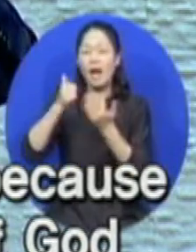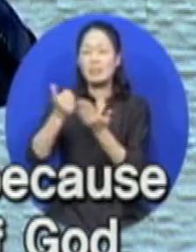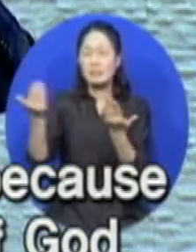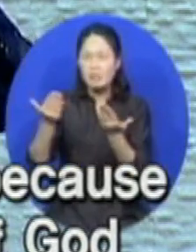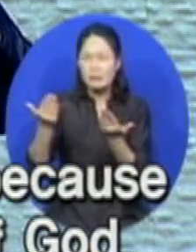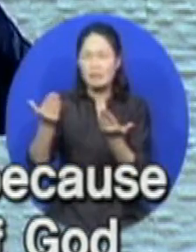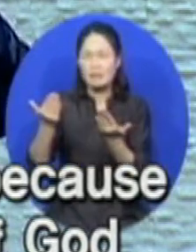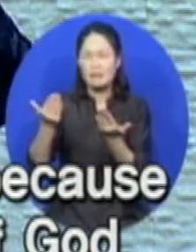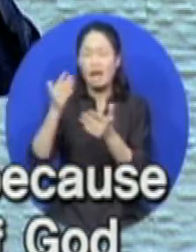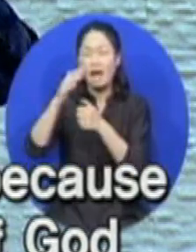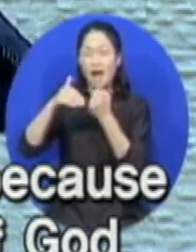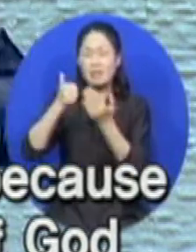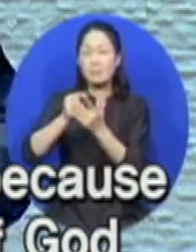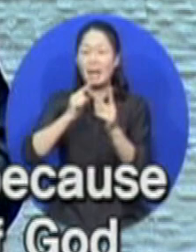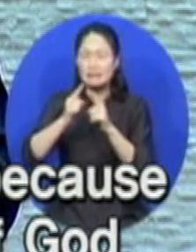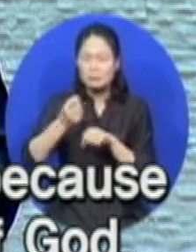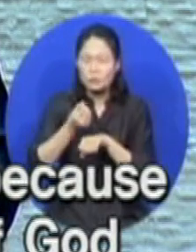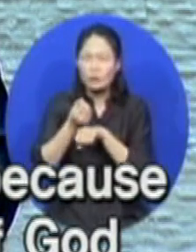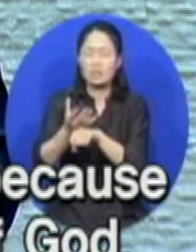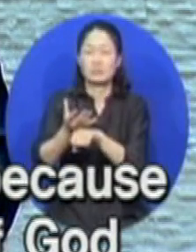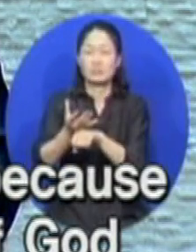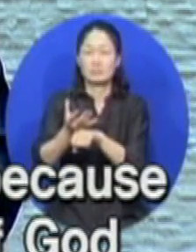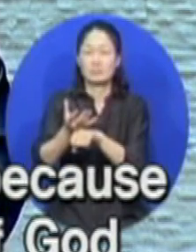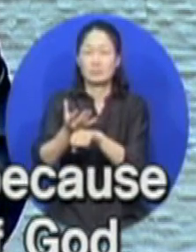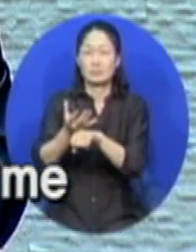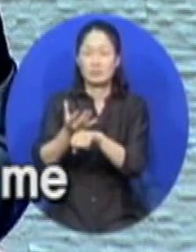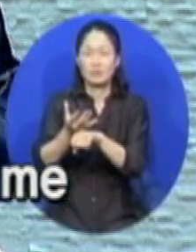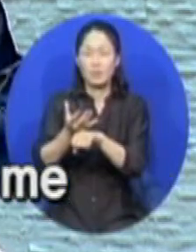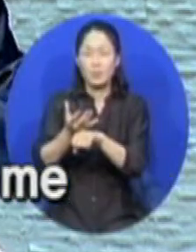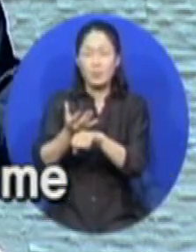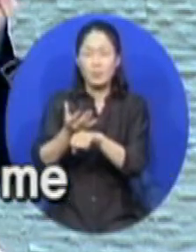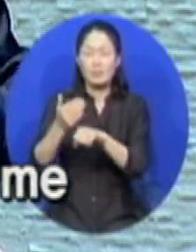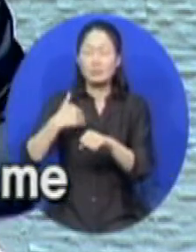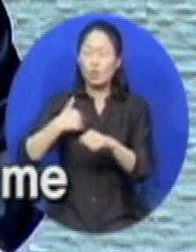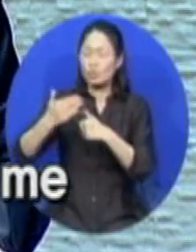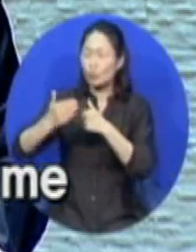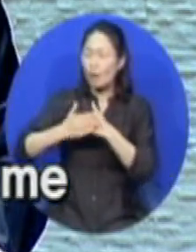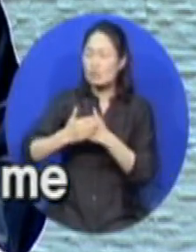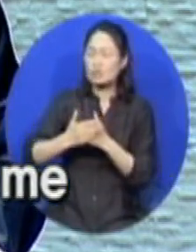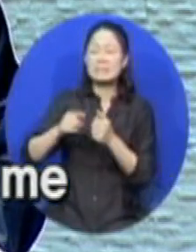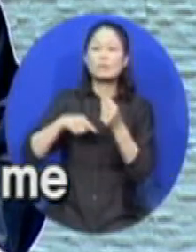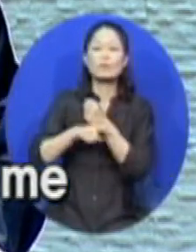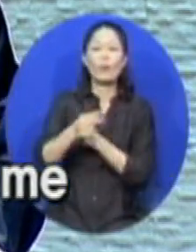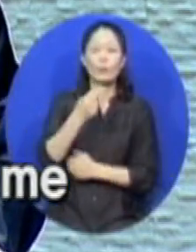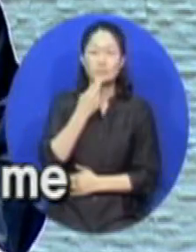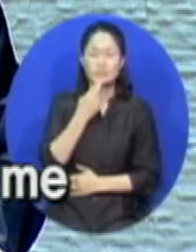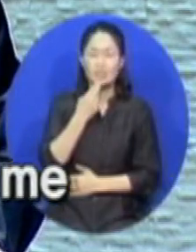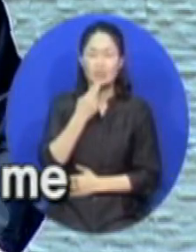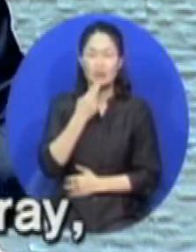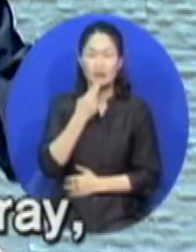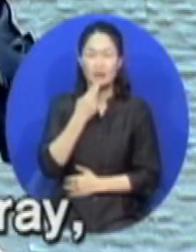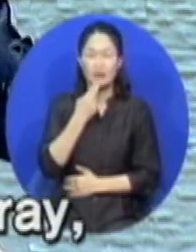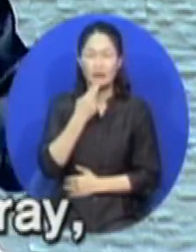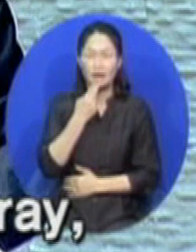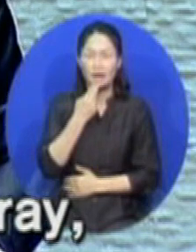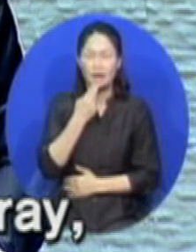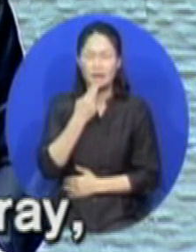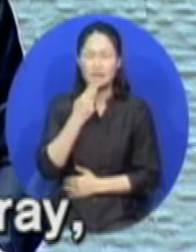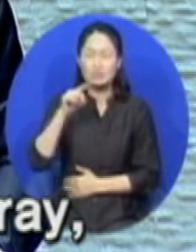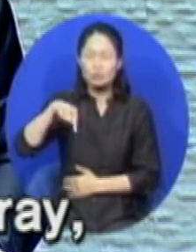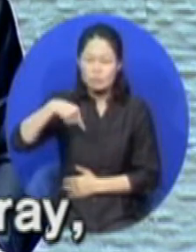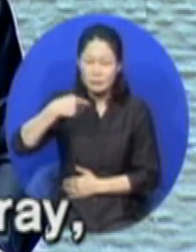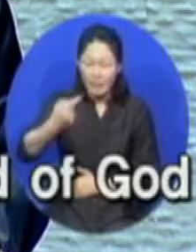이기세요 하나님의 말씀을 전하는 거니까 저를 도와주실 이유가 없었어요 그 다음부터 기도가